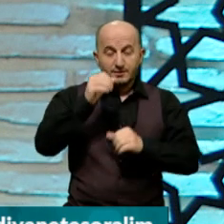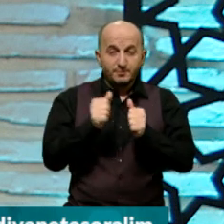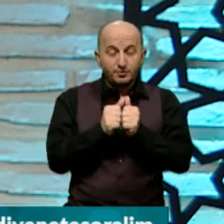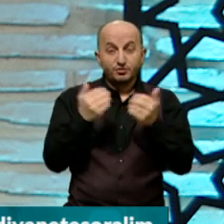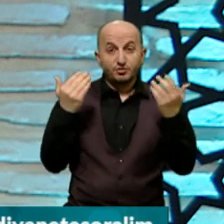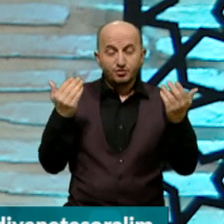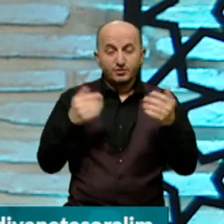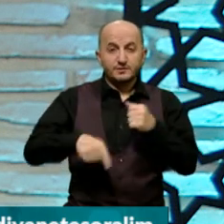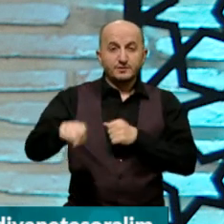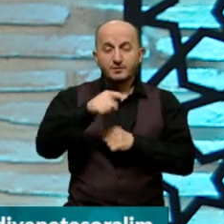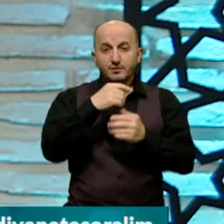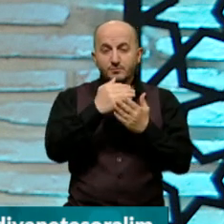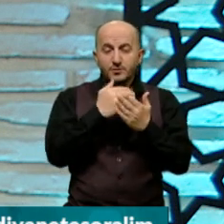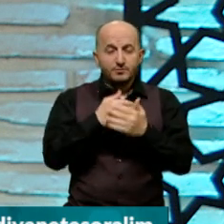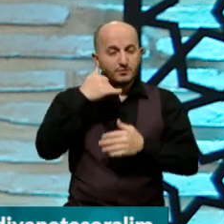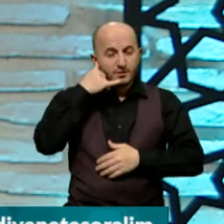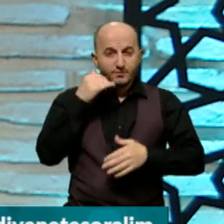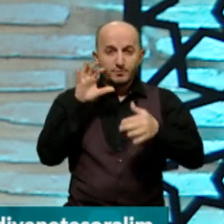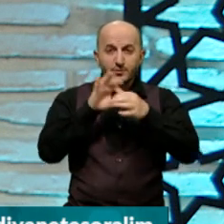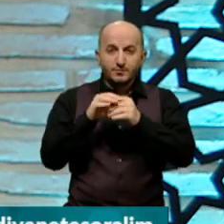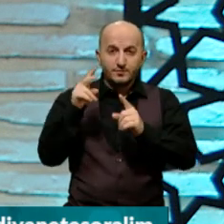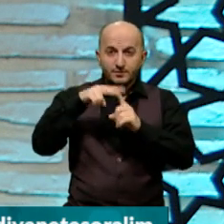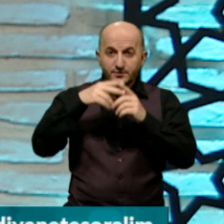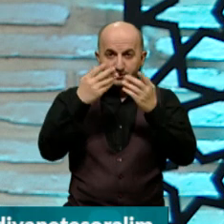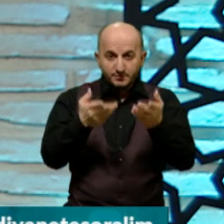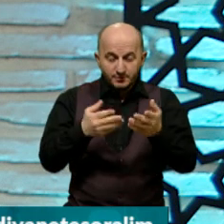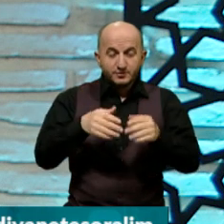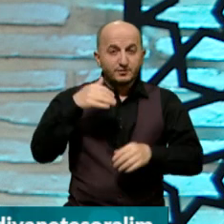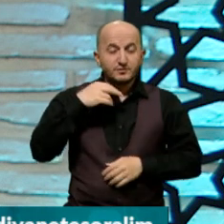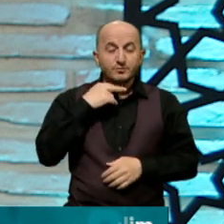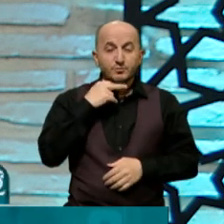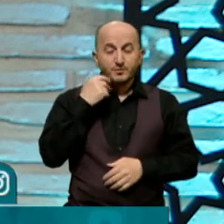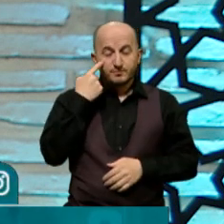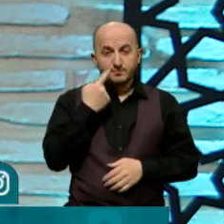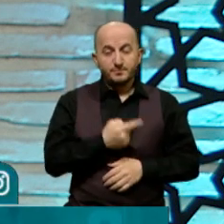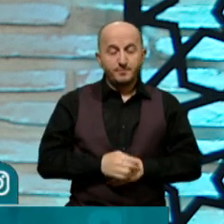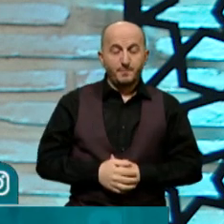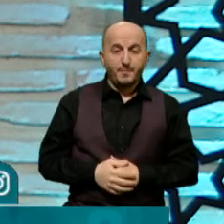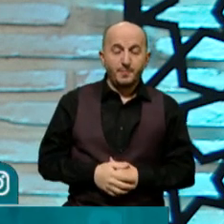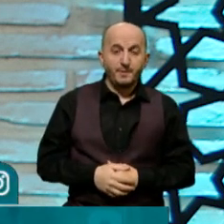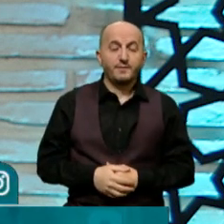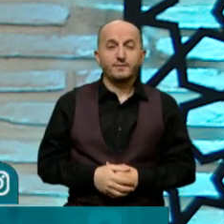inşallah. Sizler de programımıza telefon bağlantısıyla katılabilirsiniz. 0312 alan koduyla